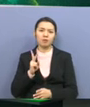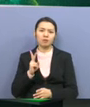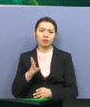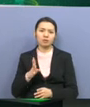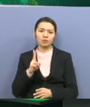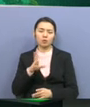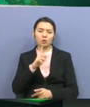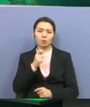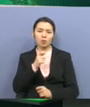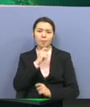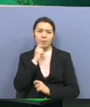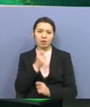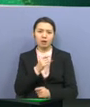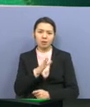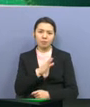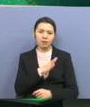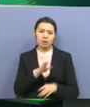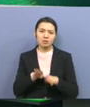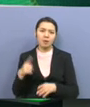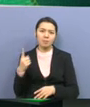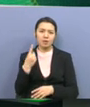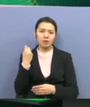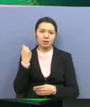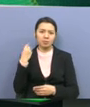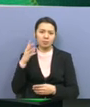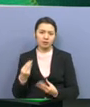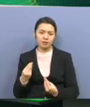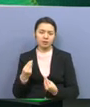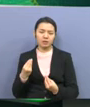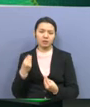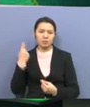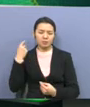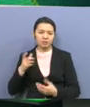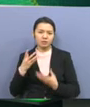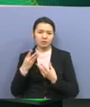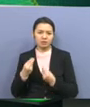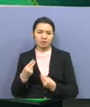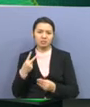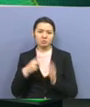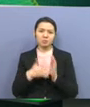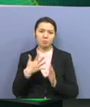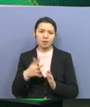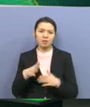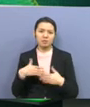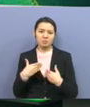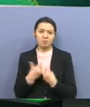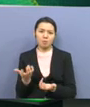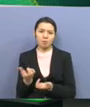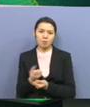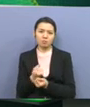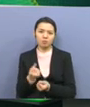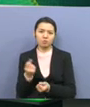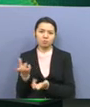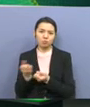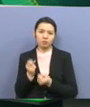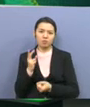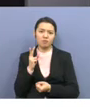пәтер кілттері берілді. Сөйтіп тұңғыш президент күнін мерекелеу барысында 75 жанұя баспаналы болып қоныс тойын